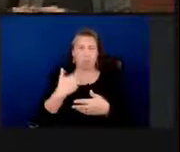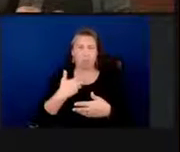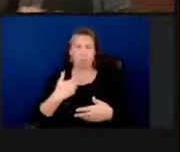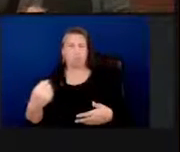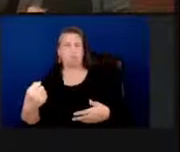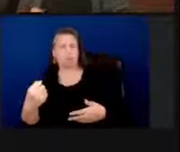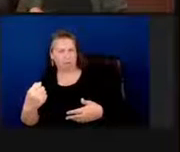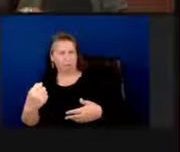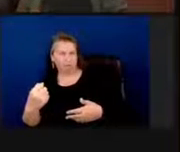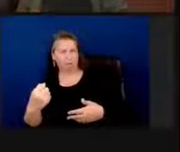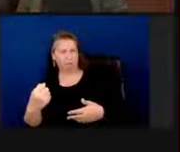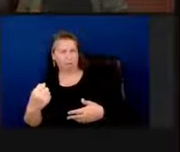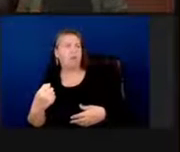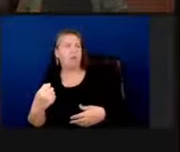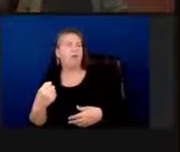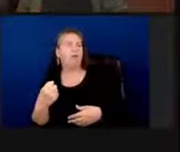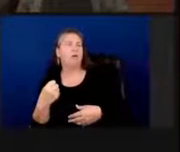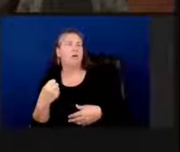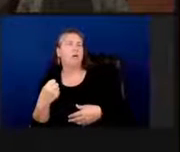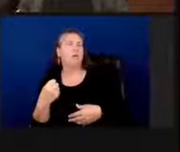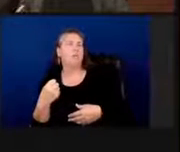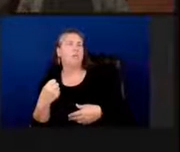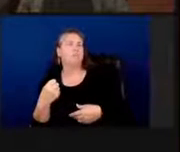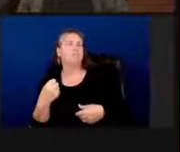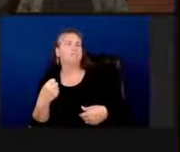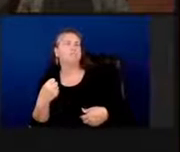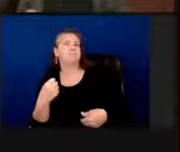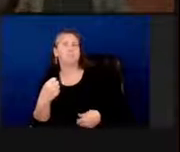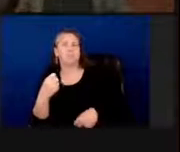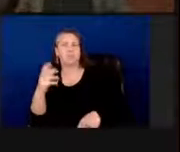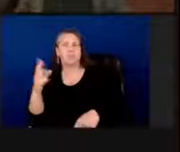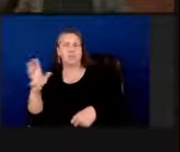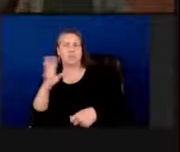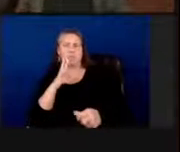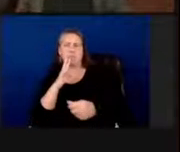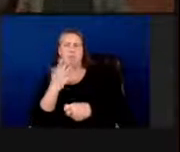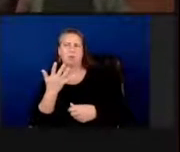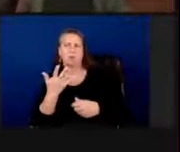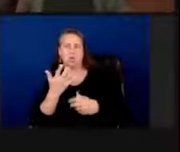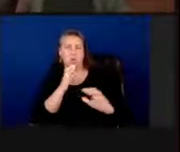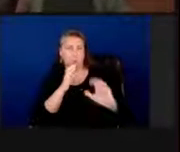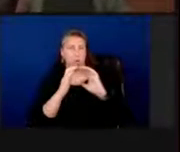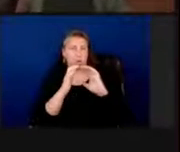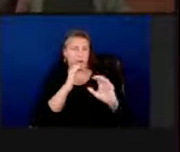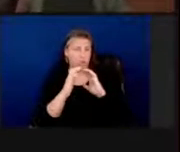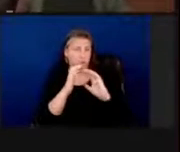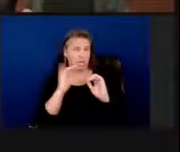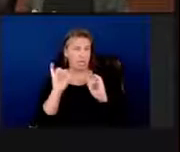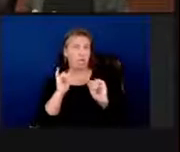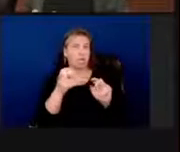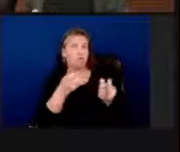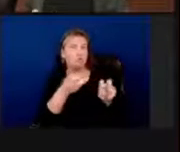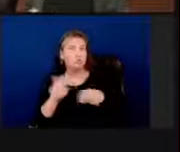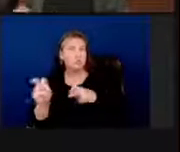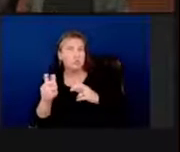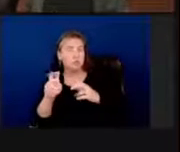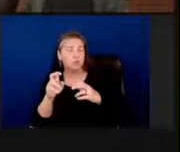تم طرح سؤال عليه عن بعض الخلل في التواصل فيما